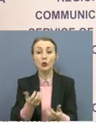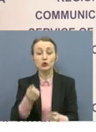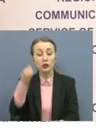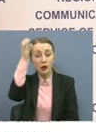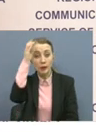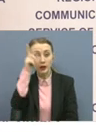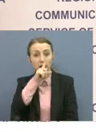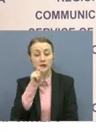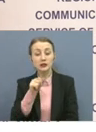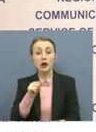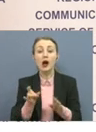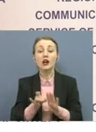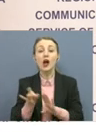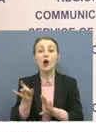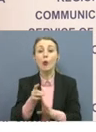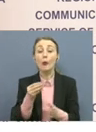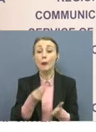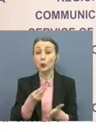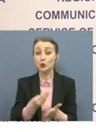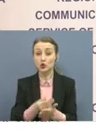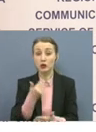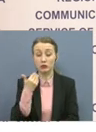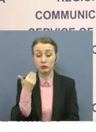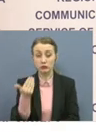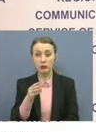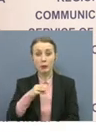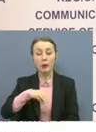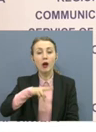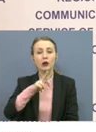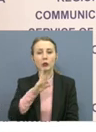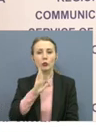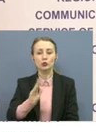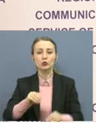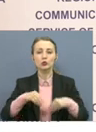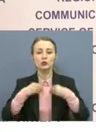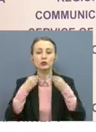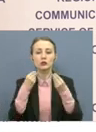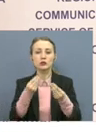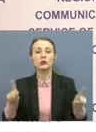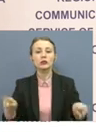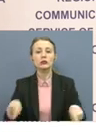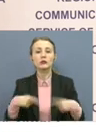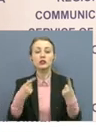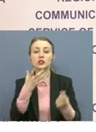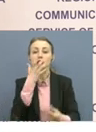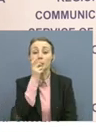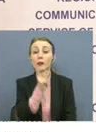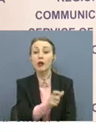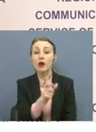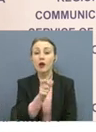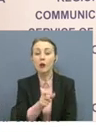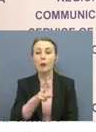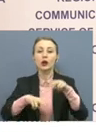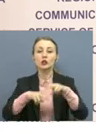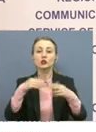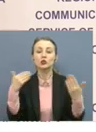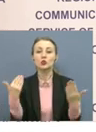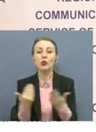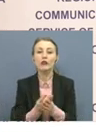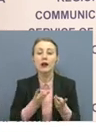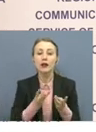көрсеткішінен 2 есеге артық. Коммуналдық тұрғын үй қорынан жетімдер үйлерінің тәрбиеленушілері, көп балалы отбасылар мен өзге де мұқтаж